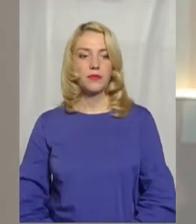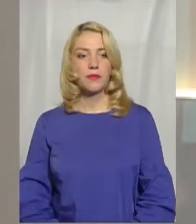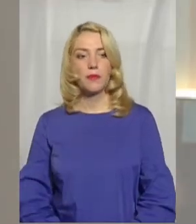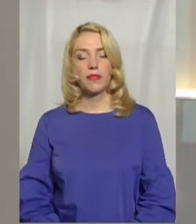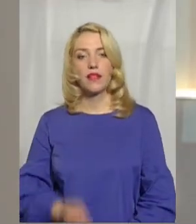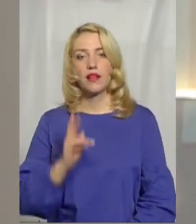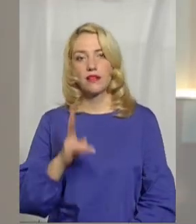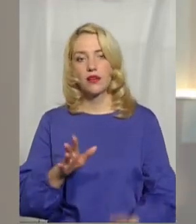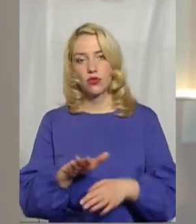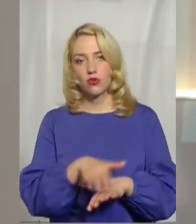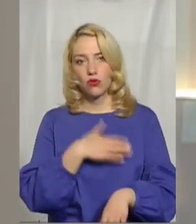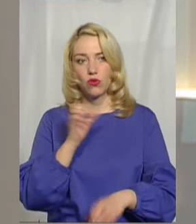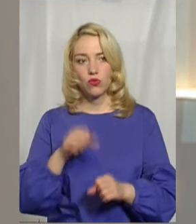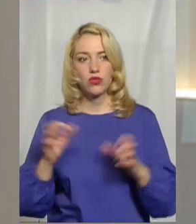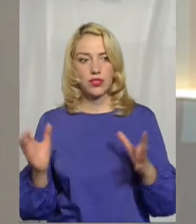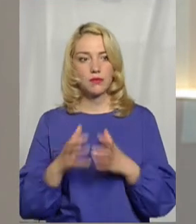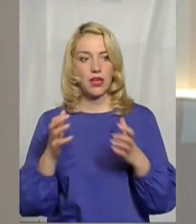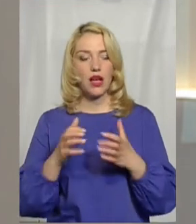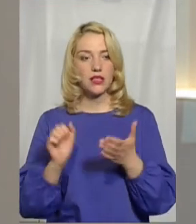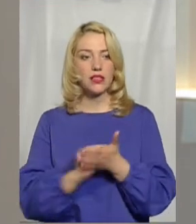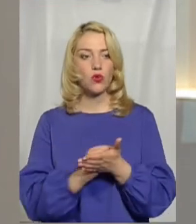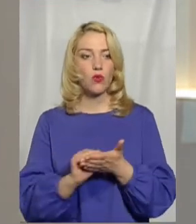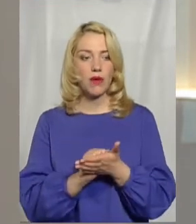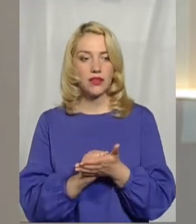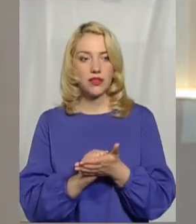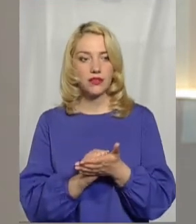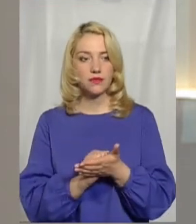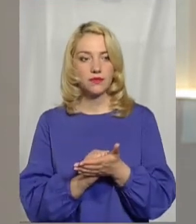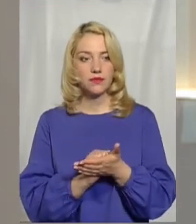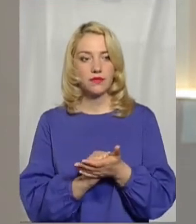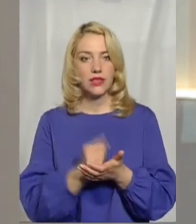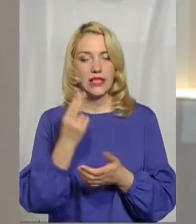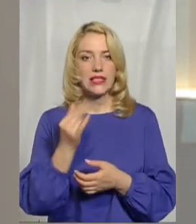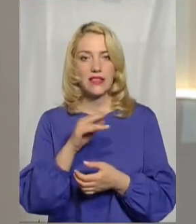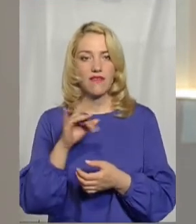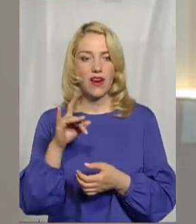Як довго можуть зберігатися документи